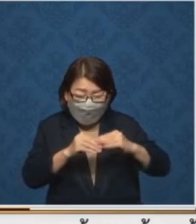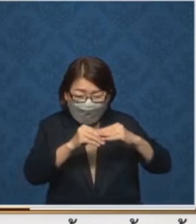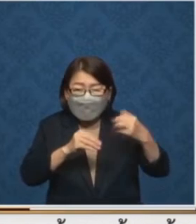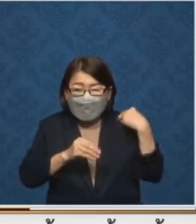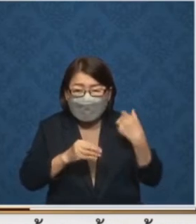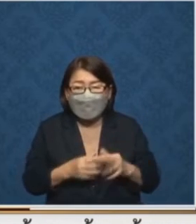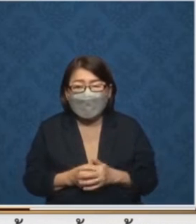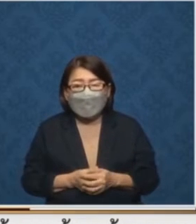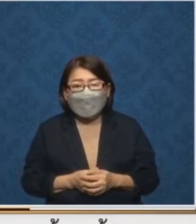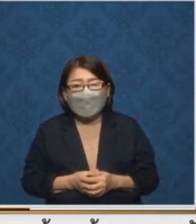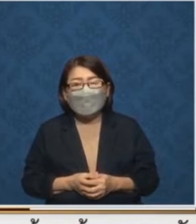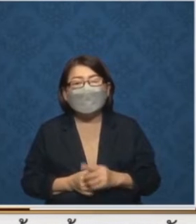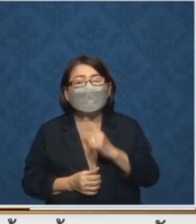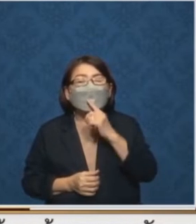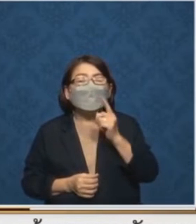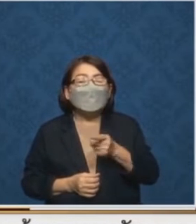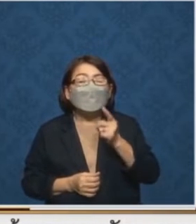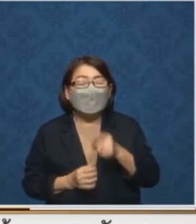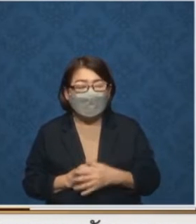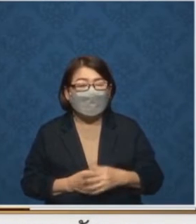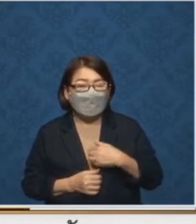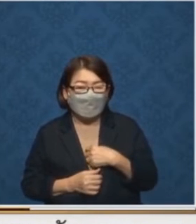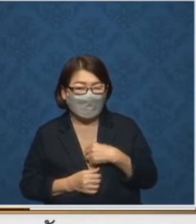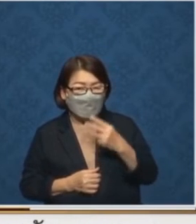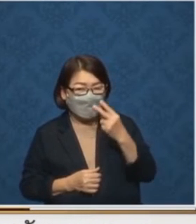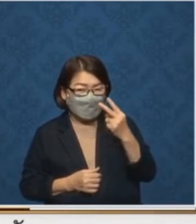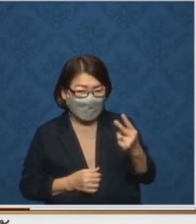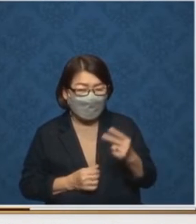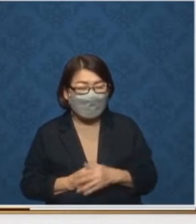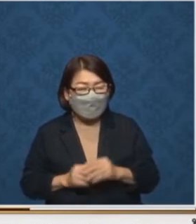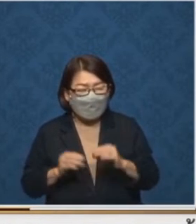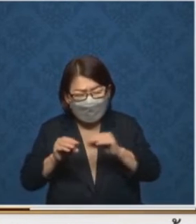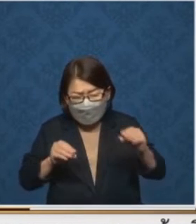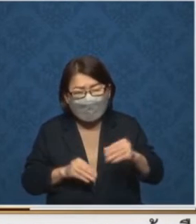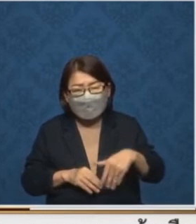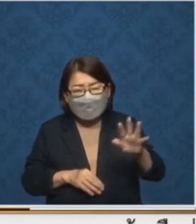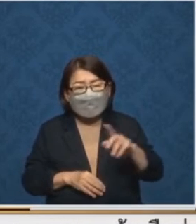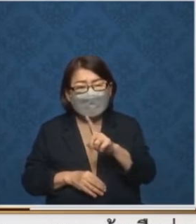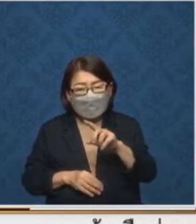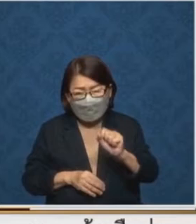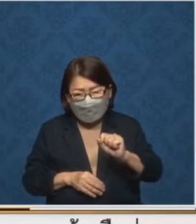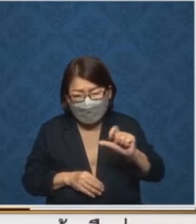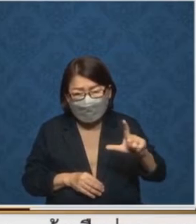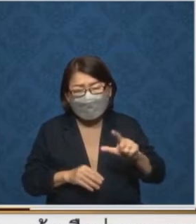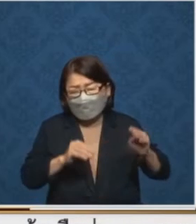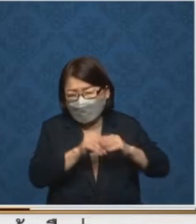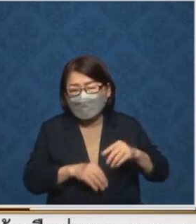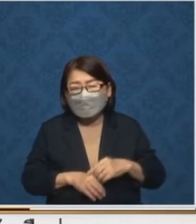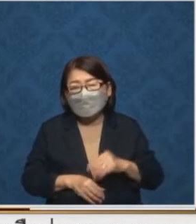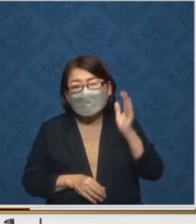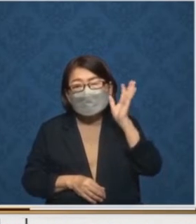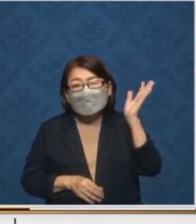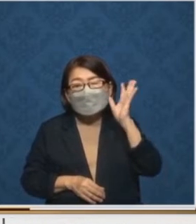ียนเคื่องหมายผมใหข้าแ่เลยนะครับเครื่องหมายคำถาม 5 เพื่องหมายคำถามว่าอะไร ทำไม